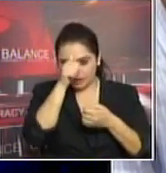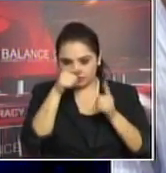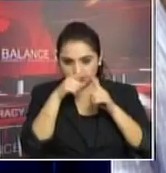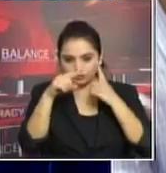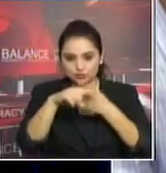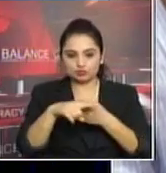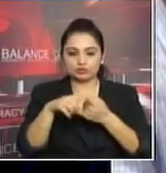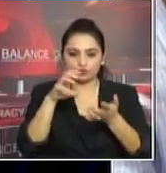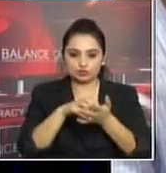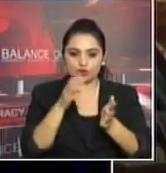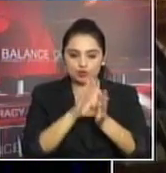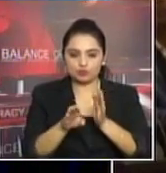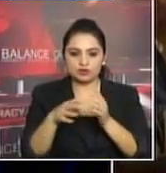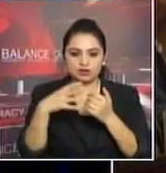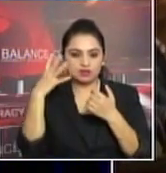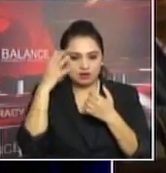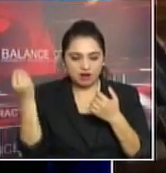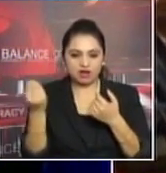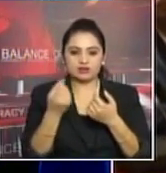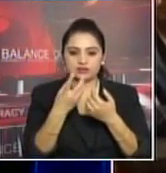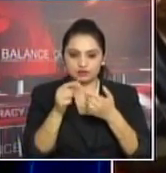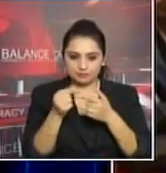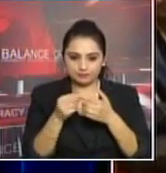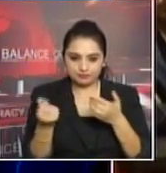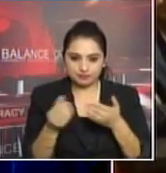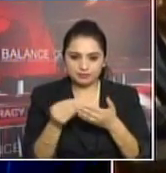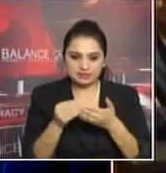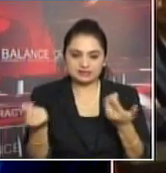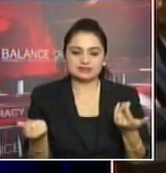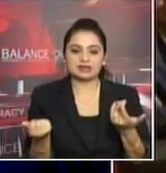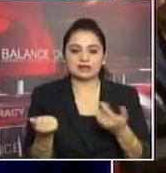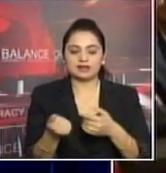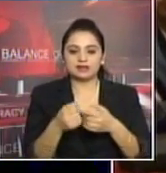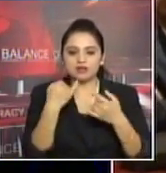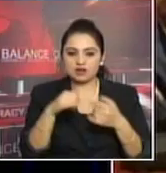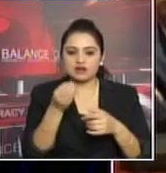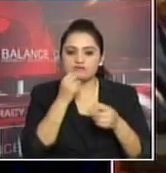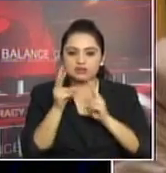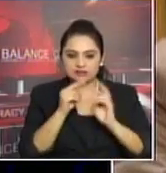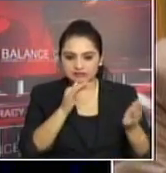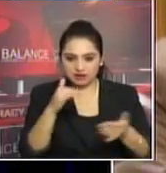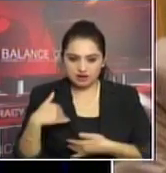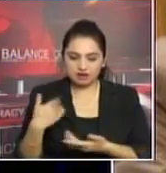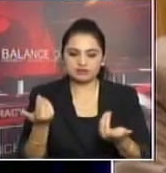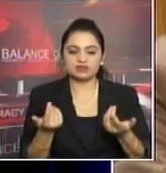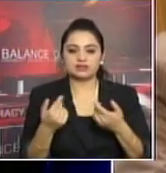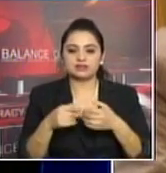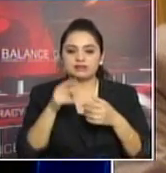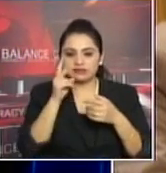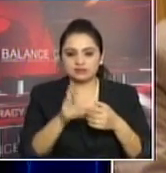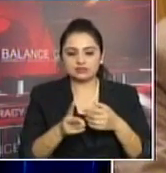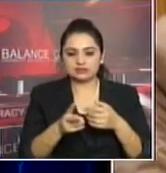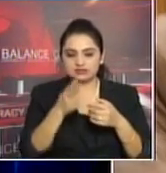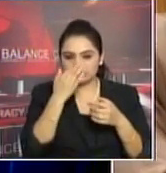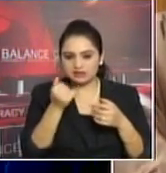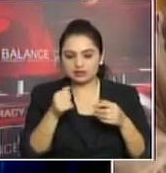नाकाहरूबाट नक्कली भारतीय नोट, लागु औषध र मानव तस्करी बढेको हुँदा नेपाली सीमा खुल्ला मात्र नभई पूर्ण रूपमै